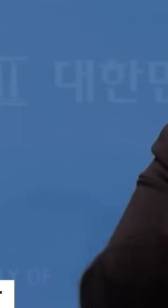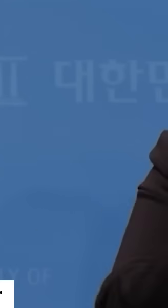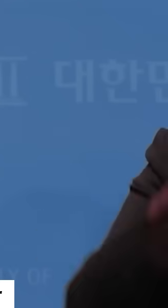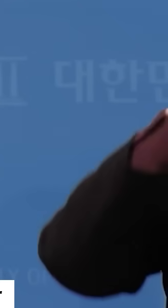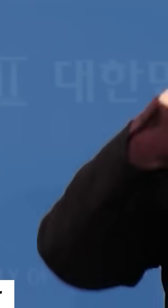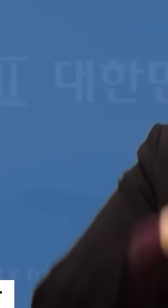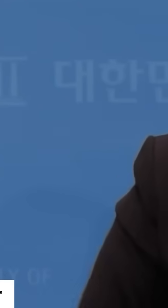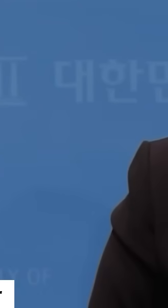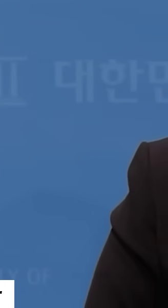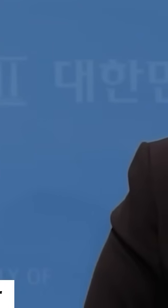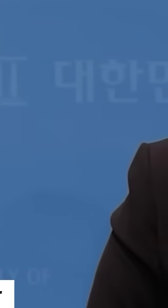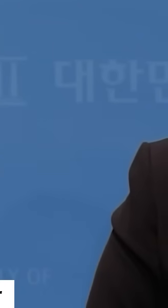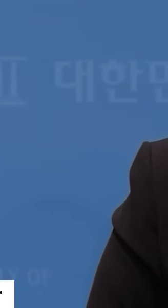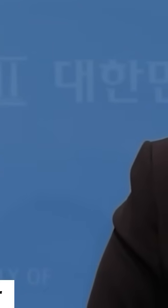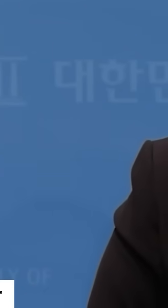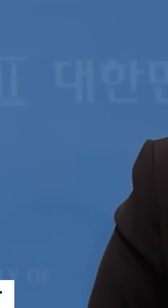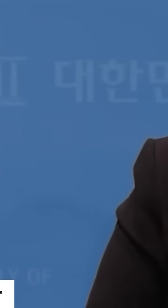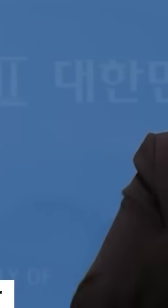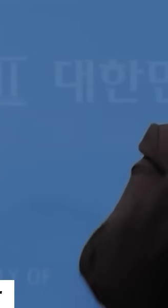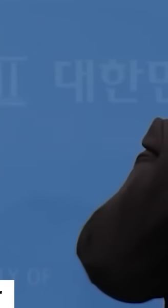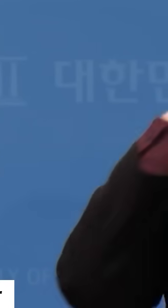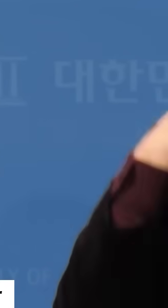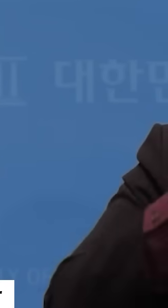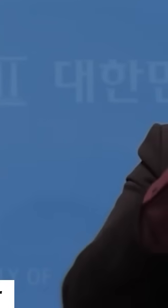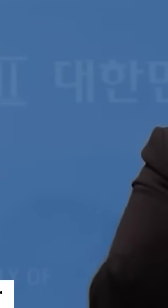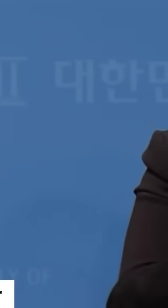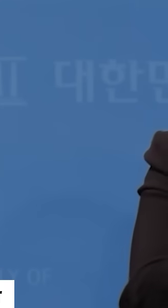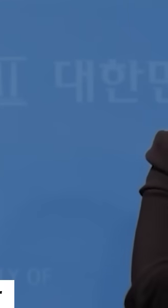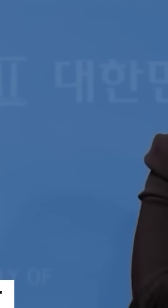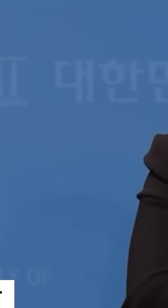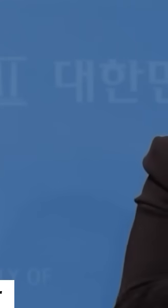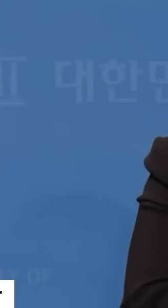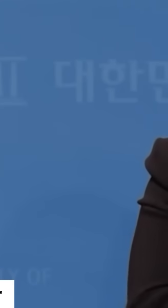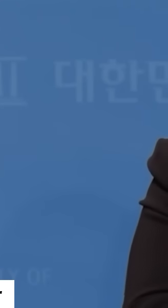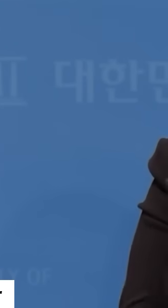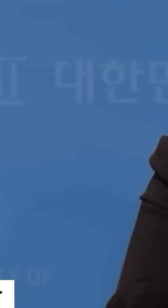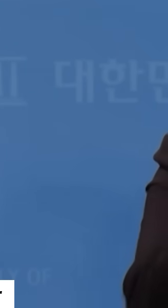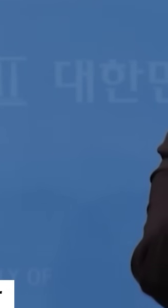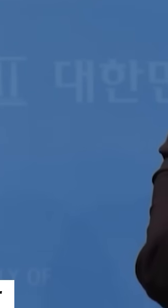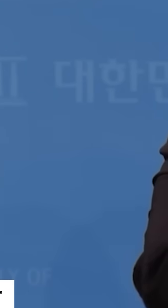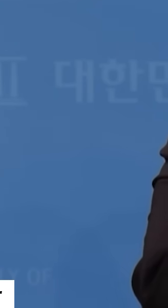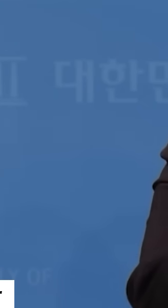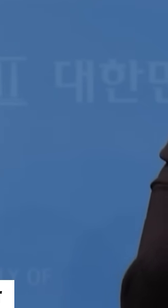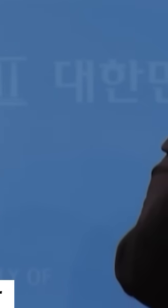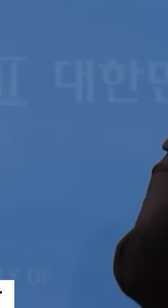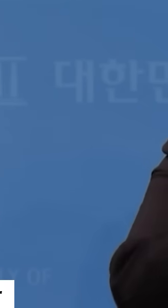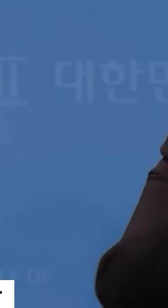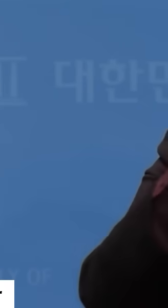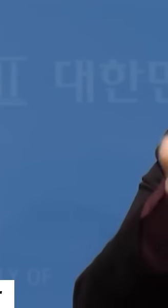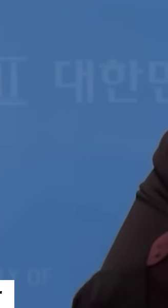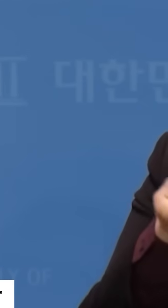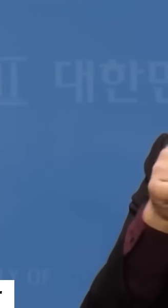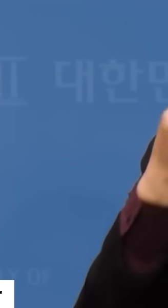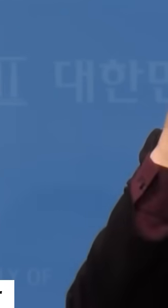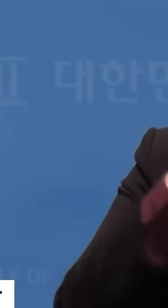힘듭니다. 제가 국회 법제관으로 근무하던 시절 그 문제점을 통감하고